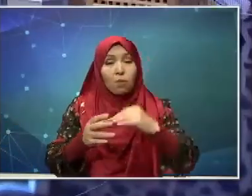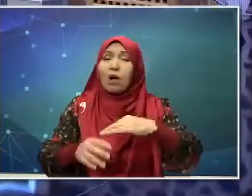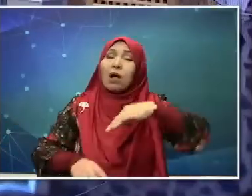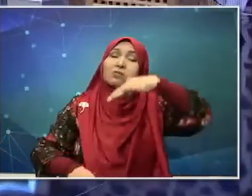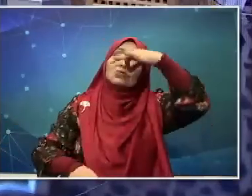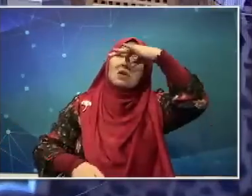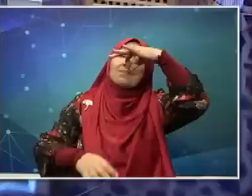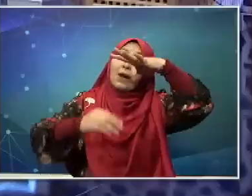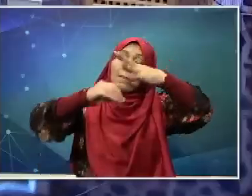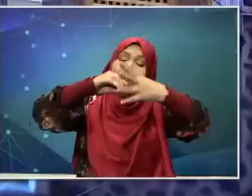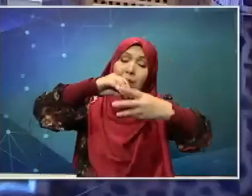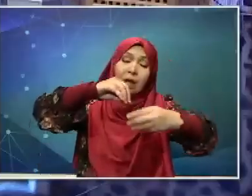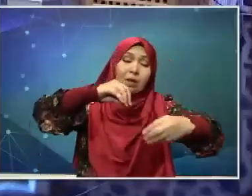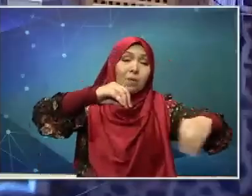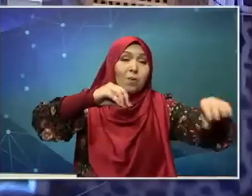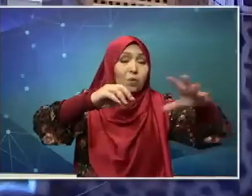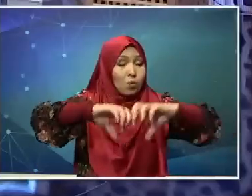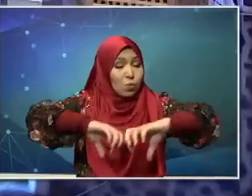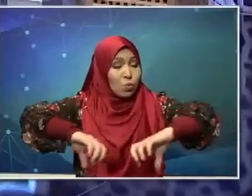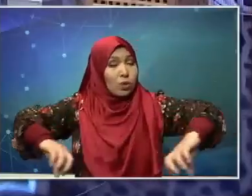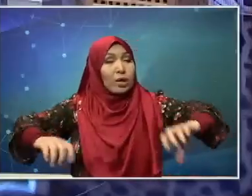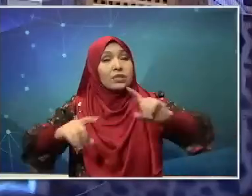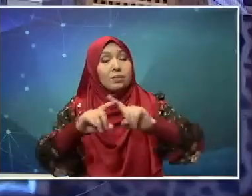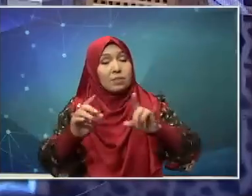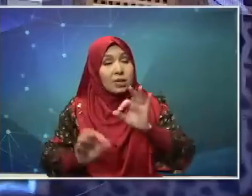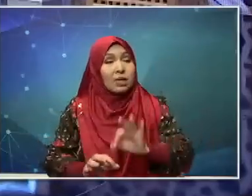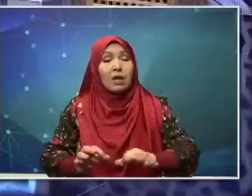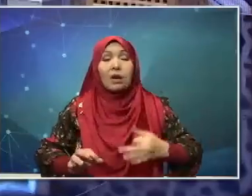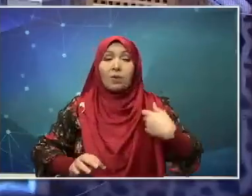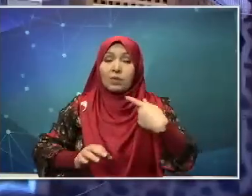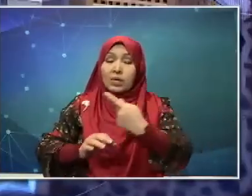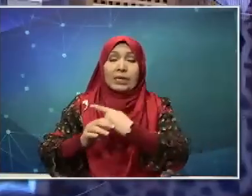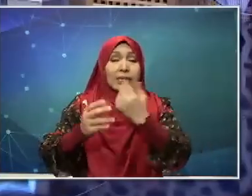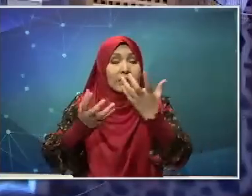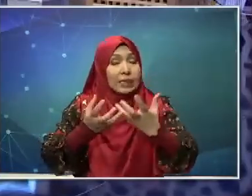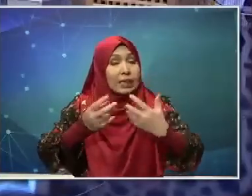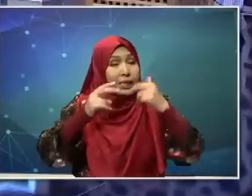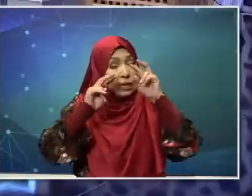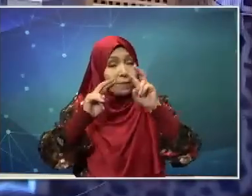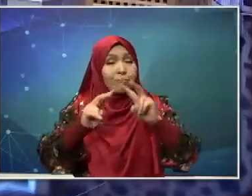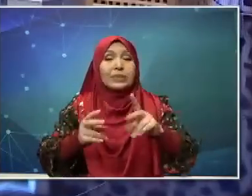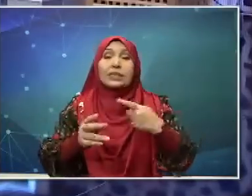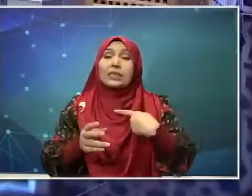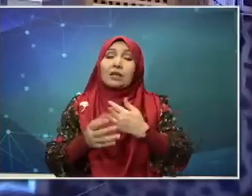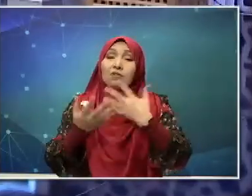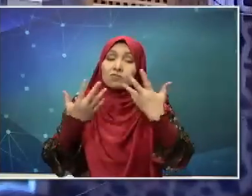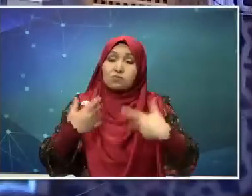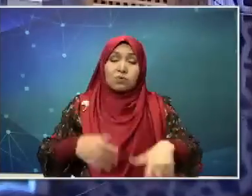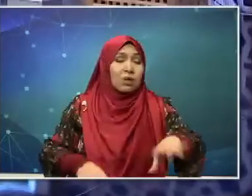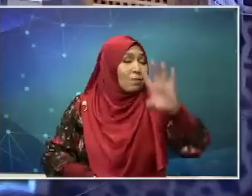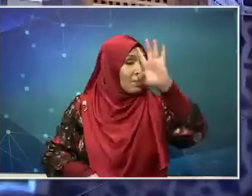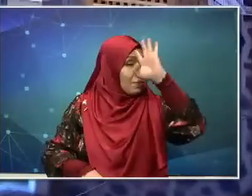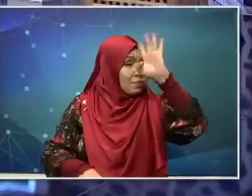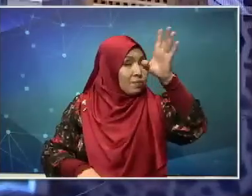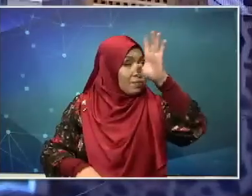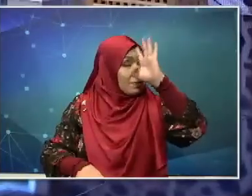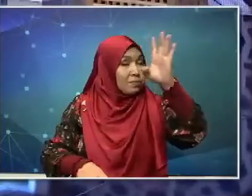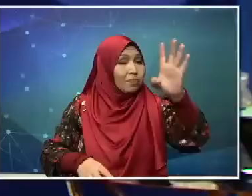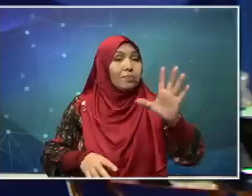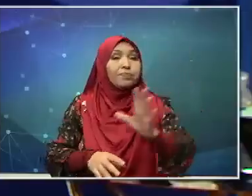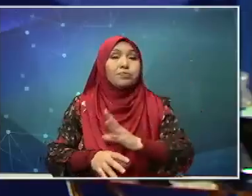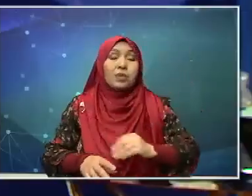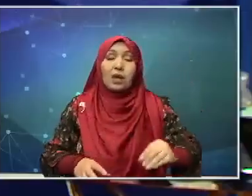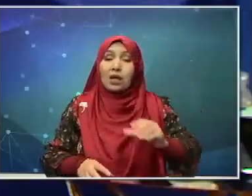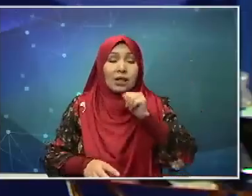manggilnya duriannya Maka kalau kita satu hari nanti nak dikeluarkan sebagai diri kita yang telah diciptakan pakai itu tidak mustahil